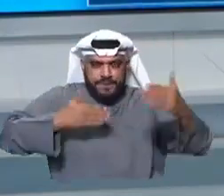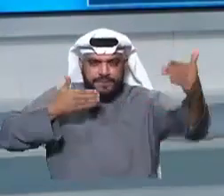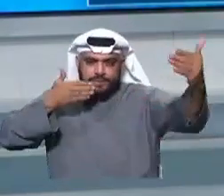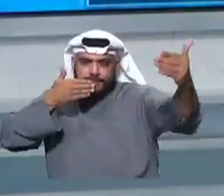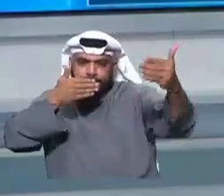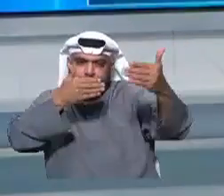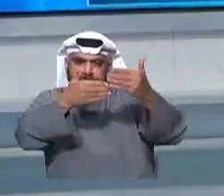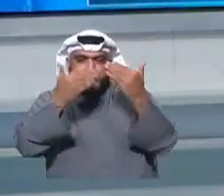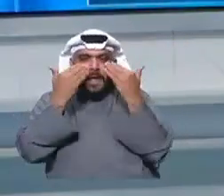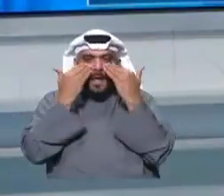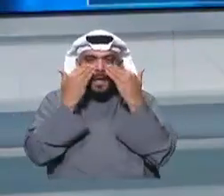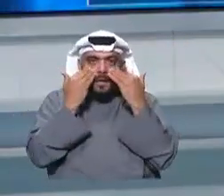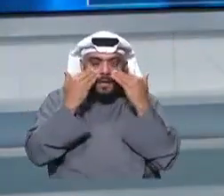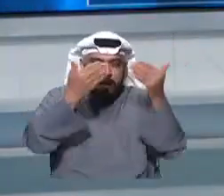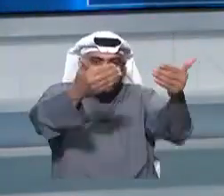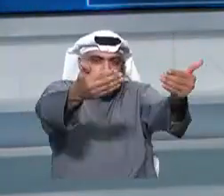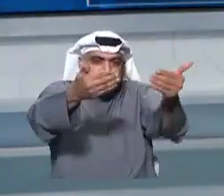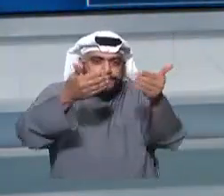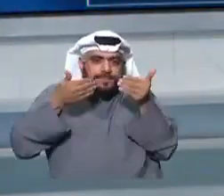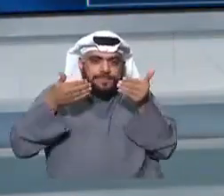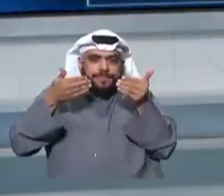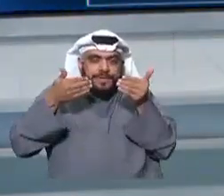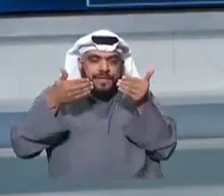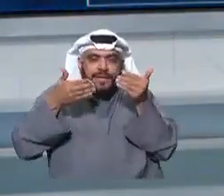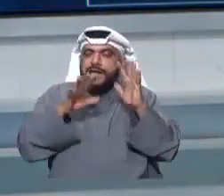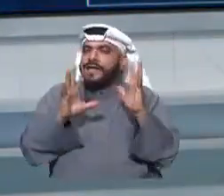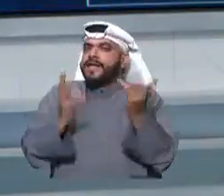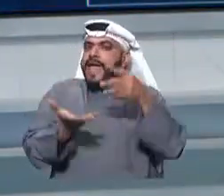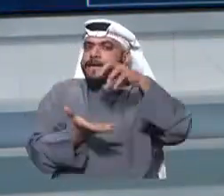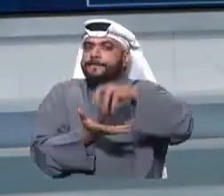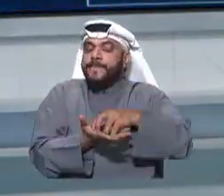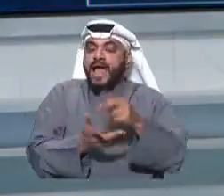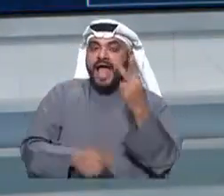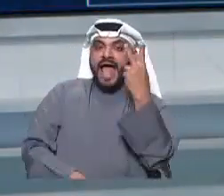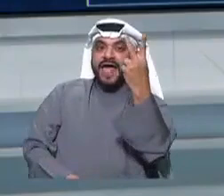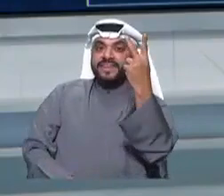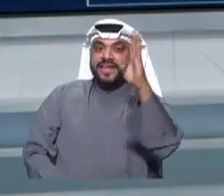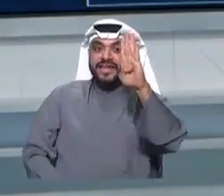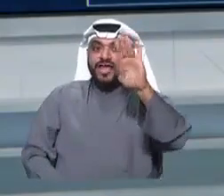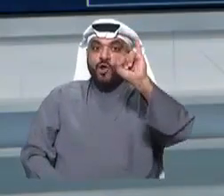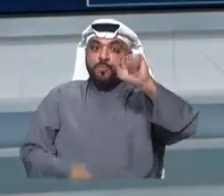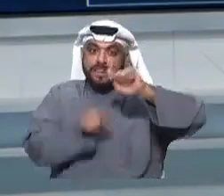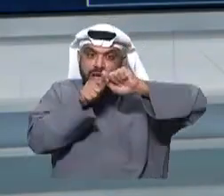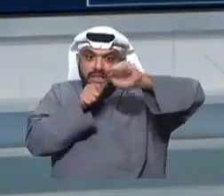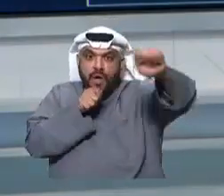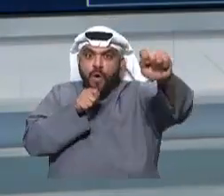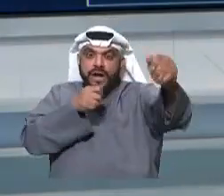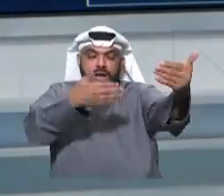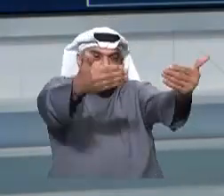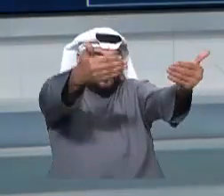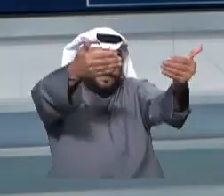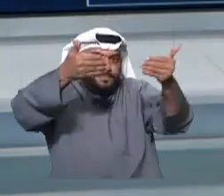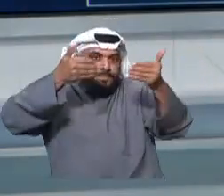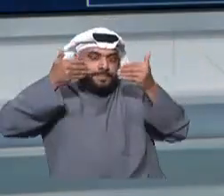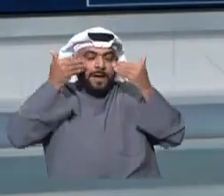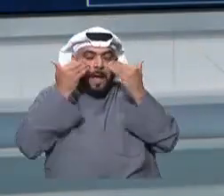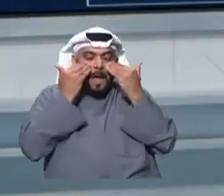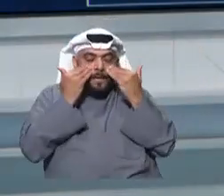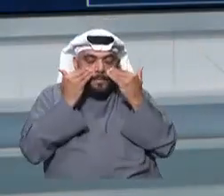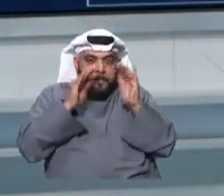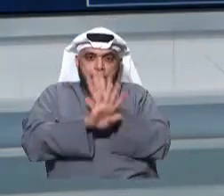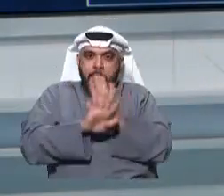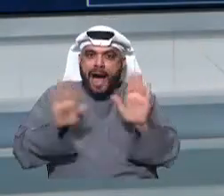الرؤية الأفقية في معظم المناطق، يصل إلى أقل من 2 كيلومتر. متوقع أن هذه الأجواء الضبابية راح تستمر معنا